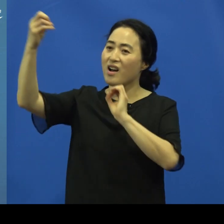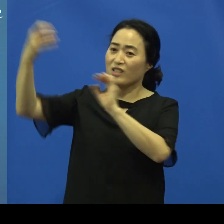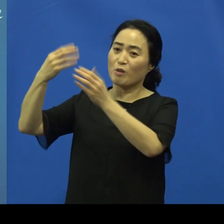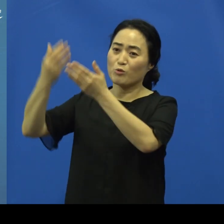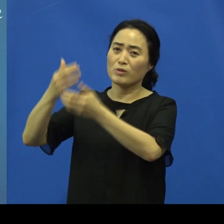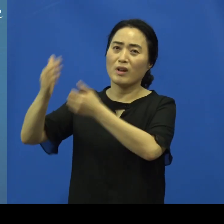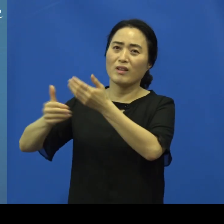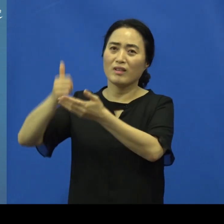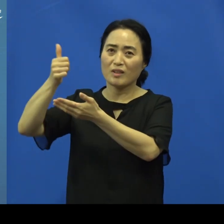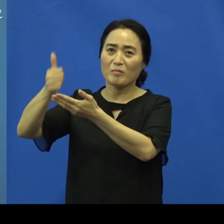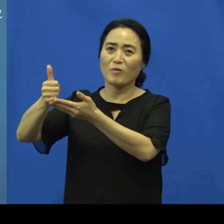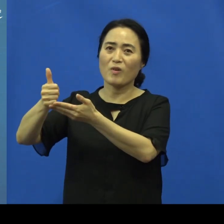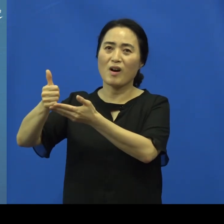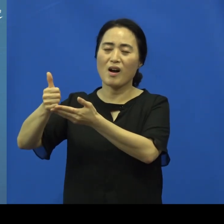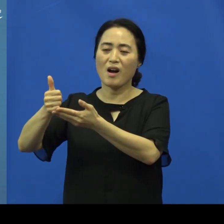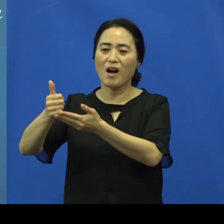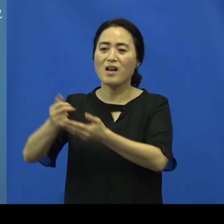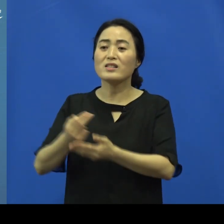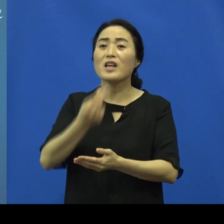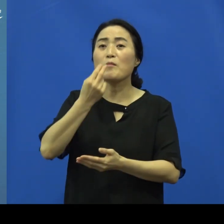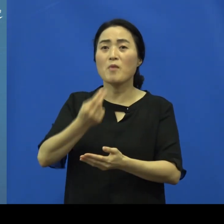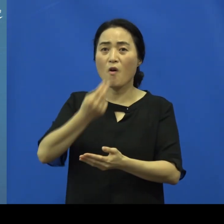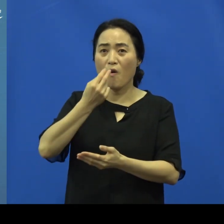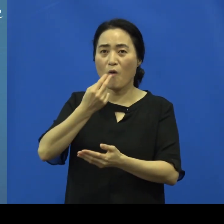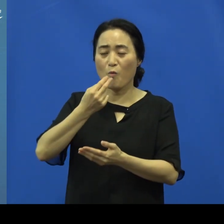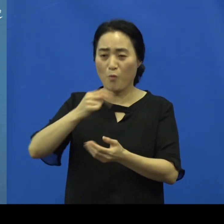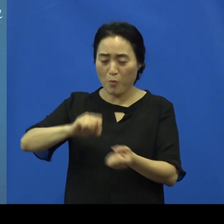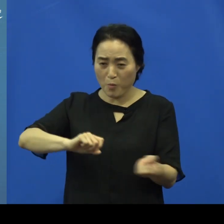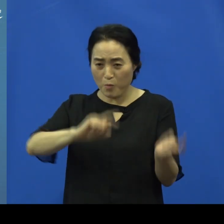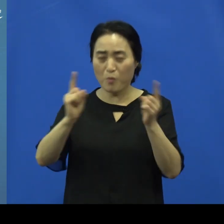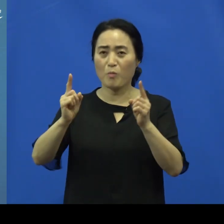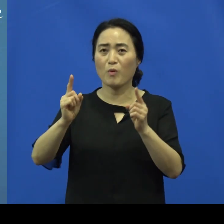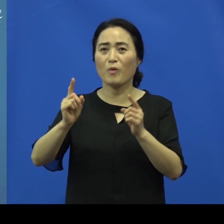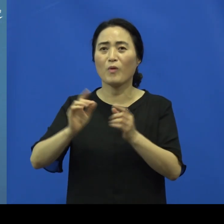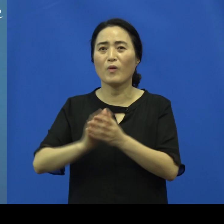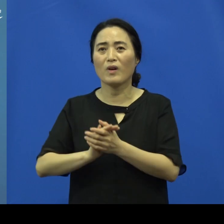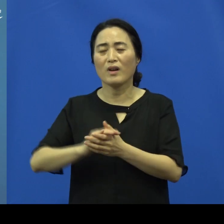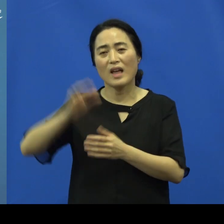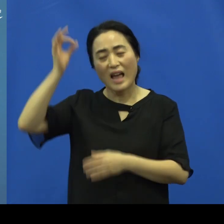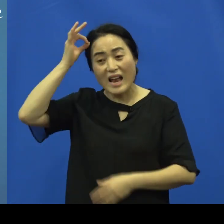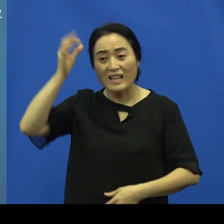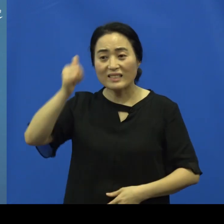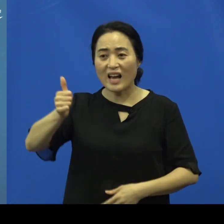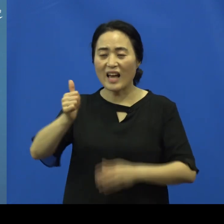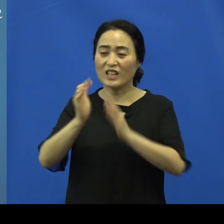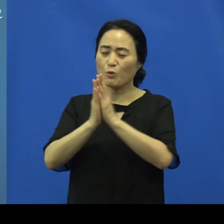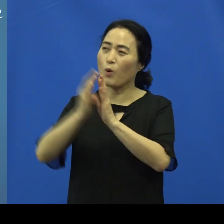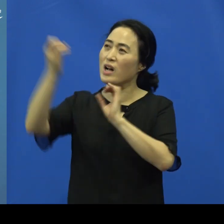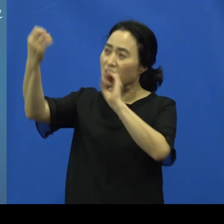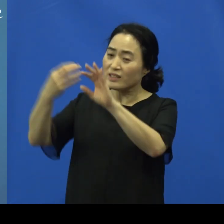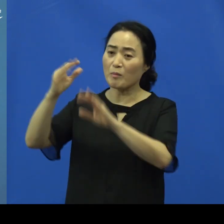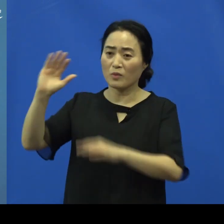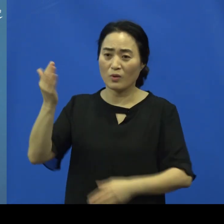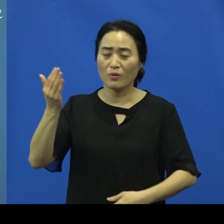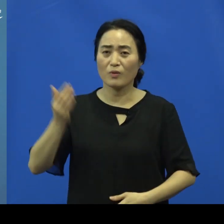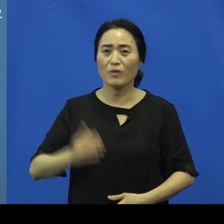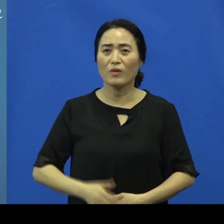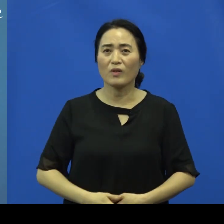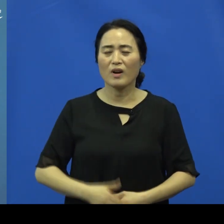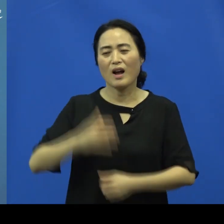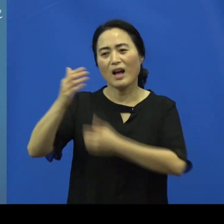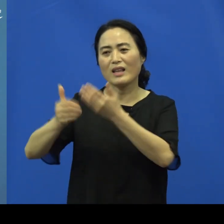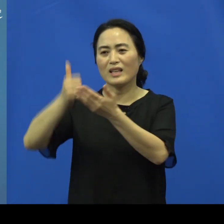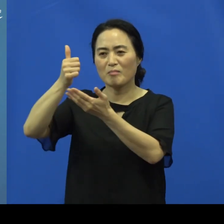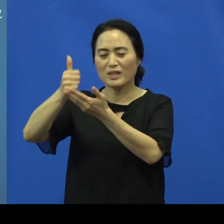죽음이 도망을 쳤어요. 생명의 역사가 일어납니다. 엘리사의 기도가 응답됩니다. 하나님 그의 기도를